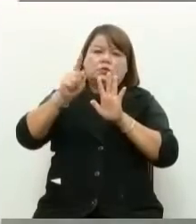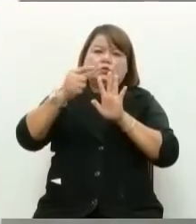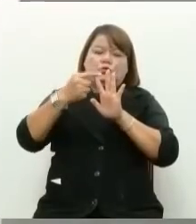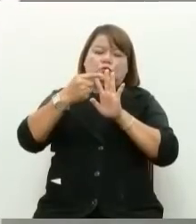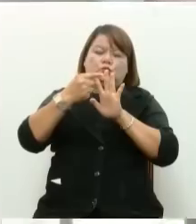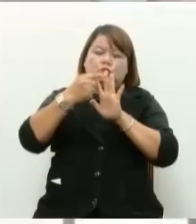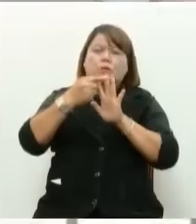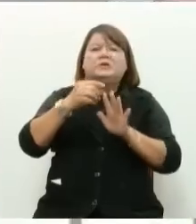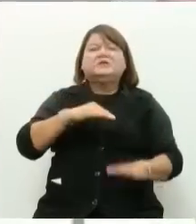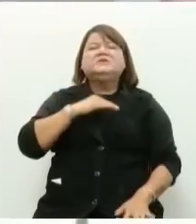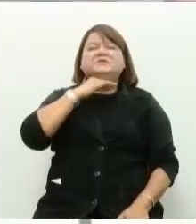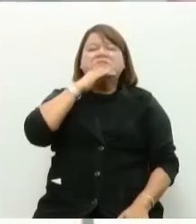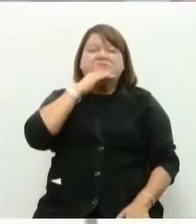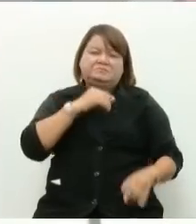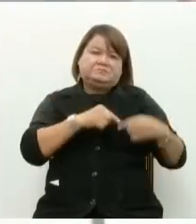จนะคะ